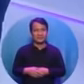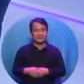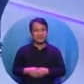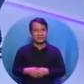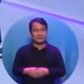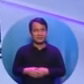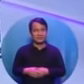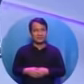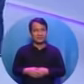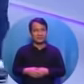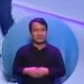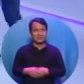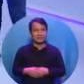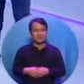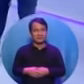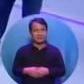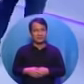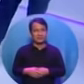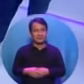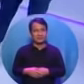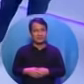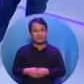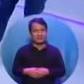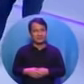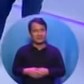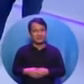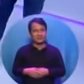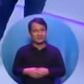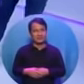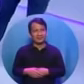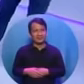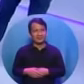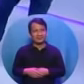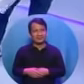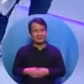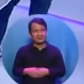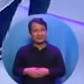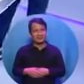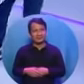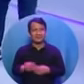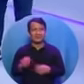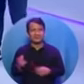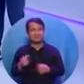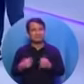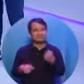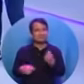Okay. Kanya bang sayawin niya? Sige. Tuloy pa rin ang Pasko.